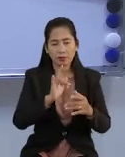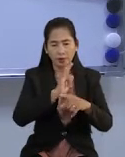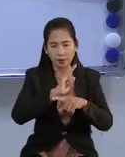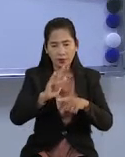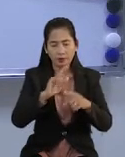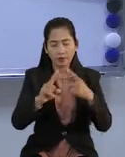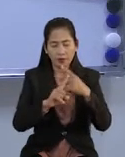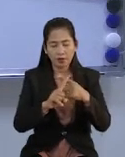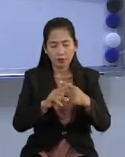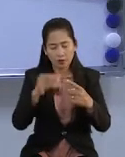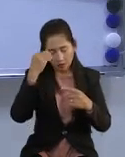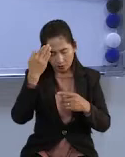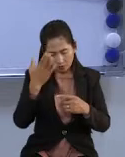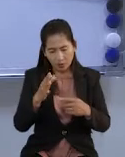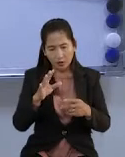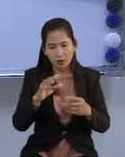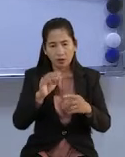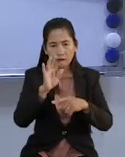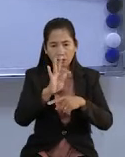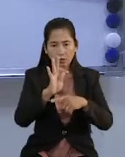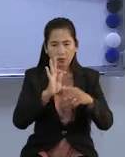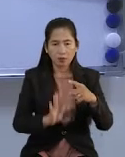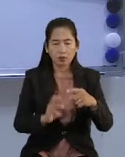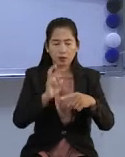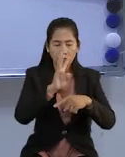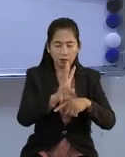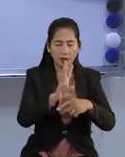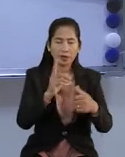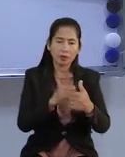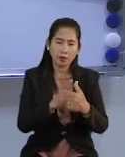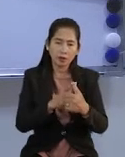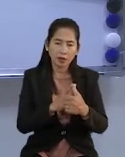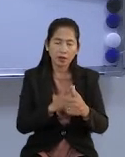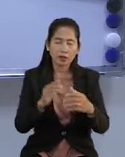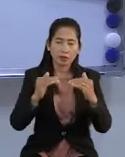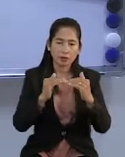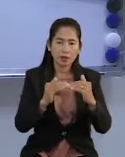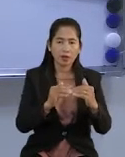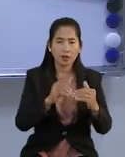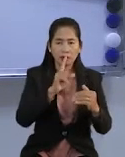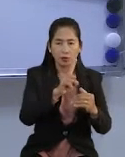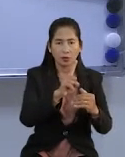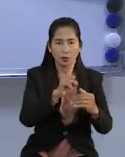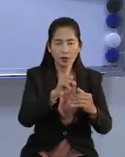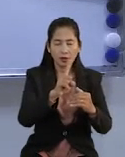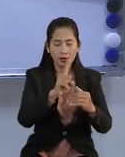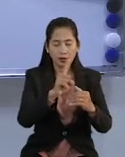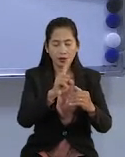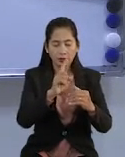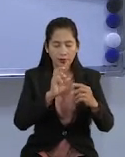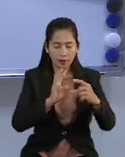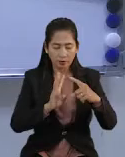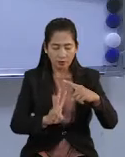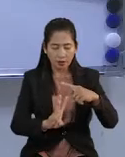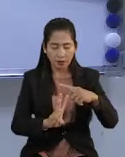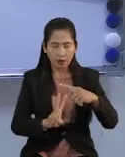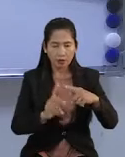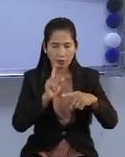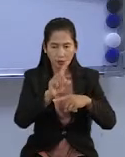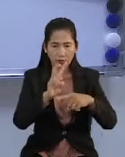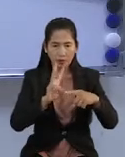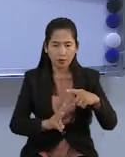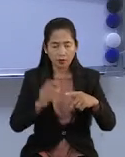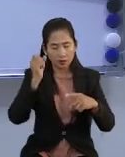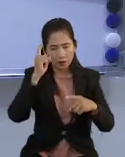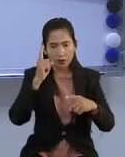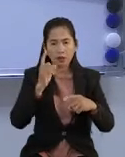vị thị cùn. Đàm bấy rô bảo phiệt bây đầm bố. Đại xa mà nâng mùi phiệt bầy. Chà, hai